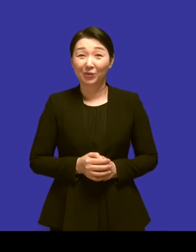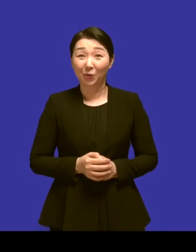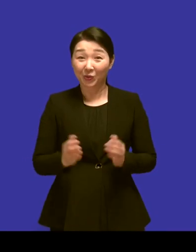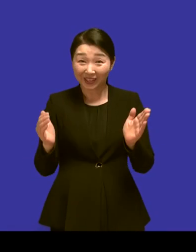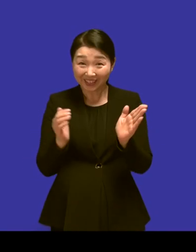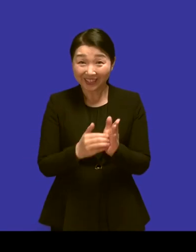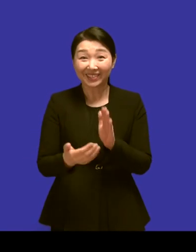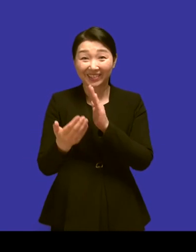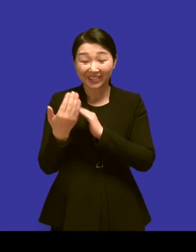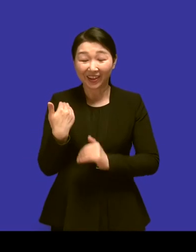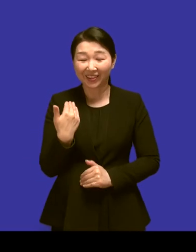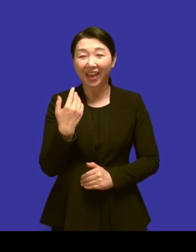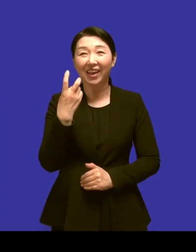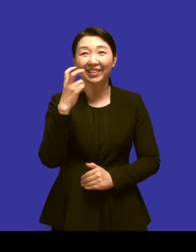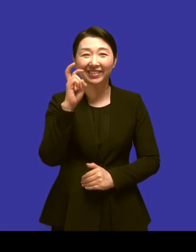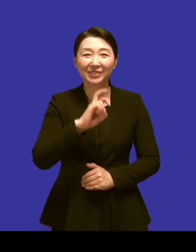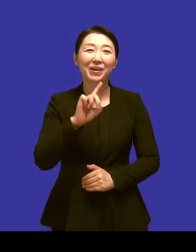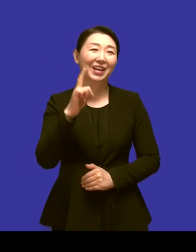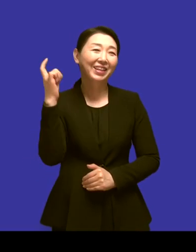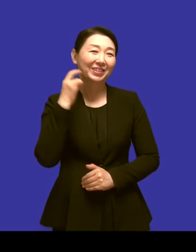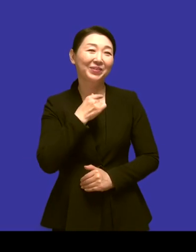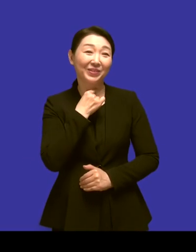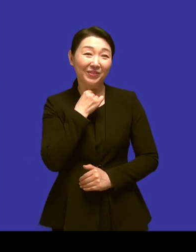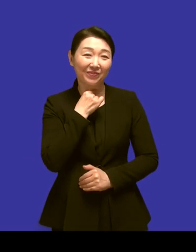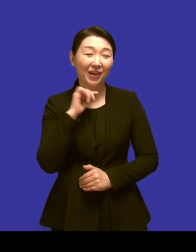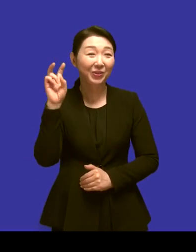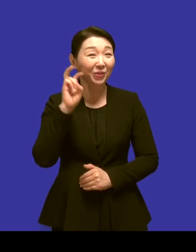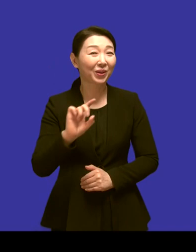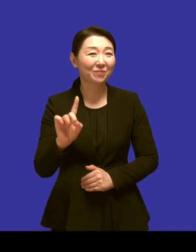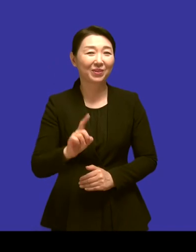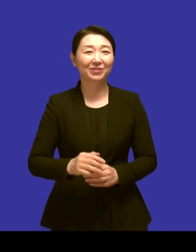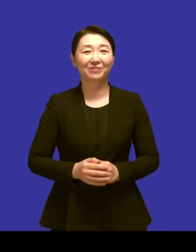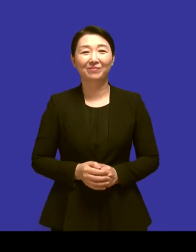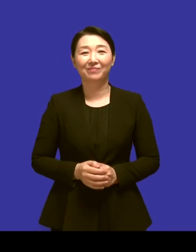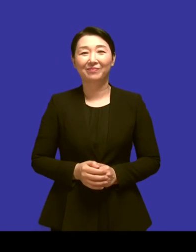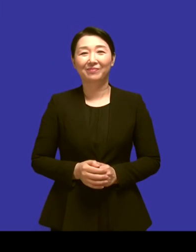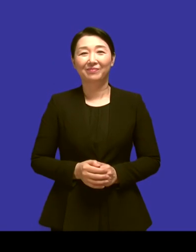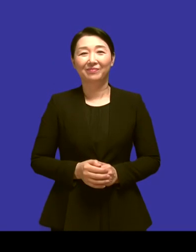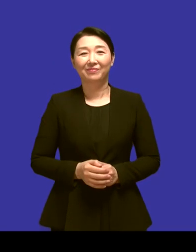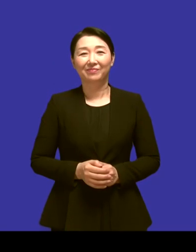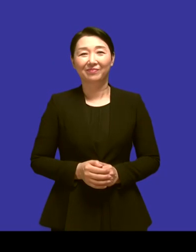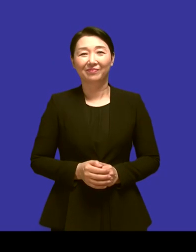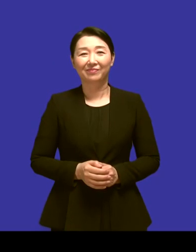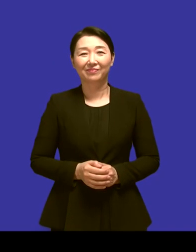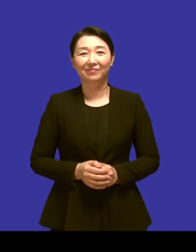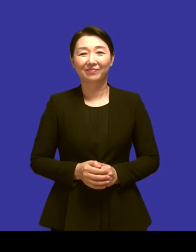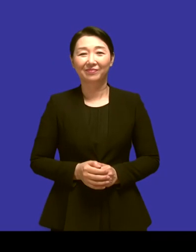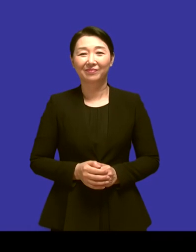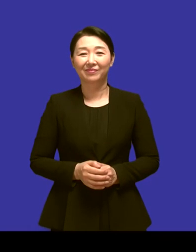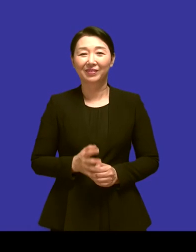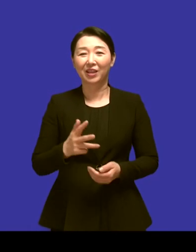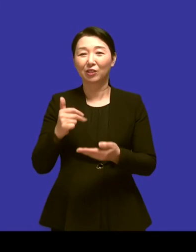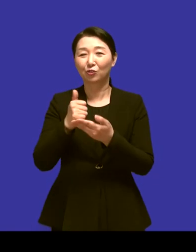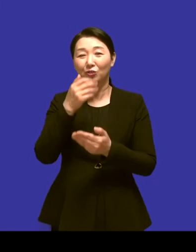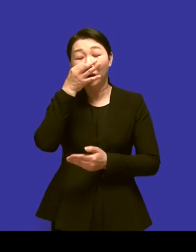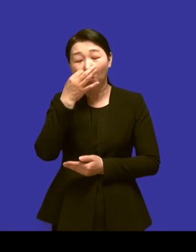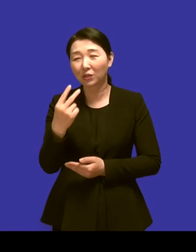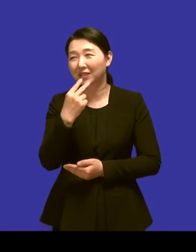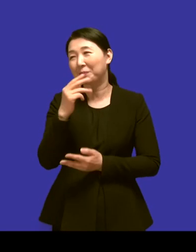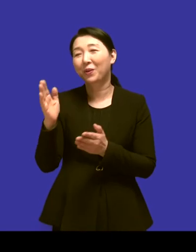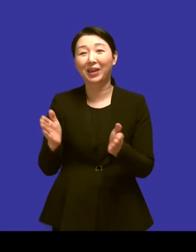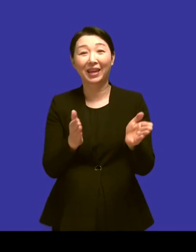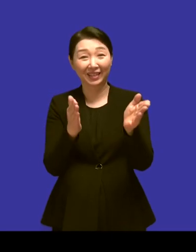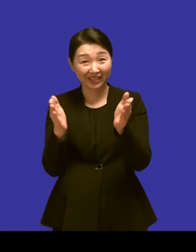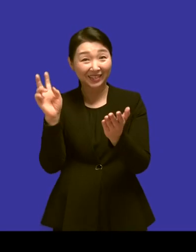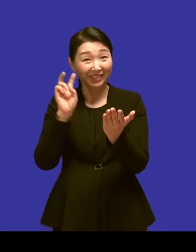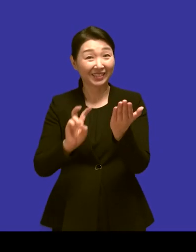네. 또 멋진 음악을 하나 들으면서 좀 인사를 했으면 좋겠는데 어떤 곡으로 인사를 할까요? 아, 네, 제가 또 이제 주가 보이신 생명의